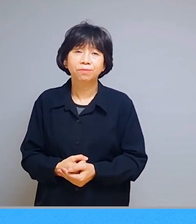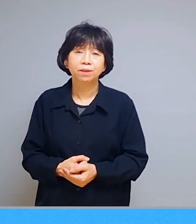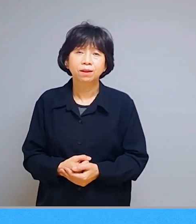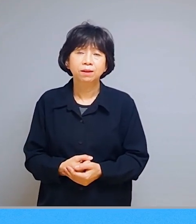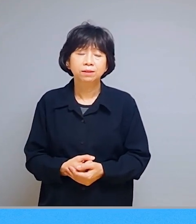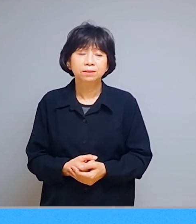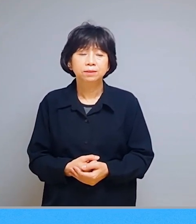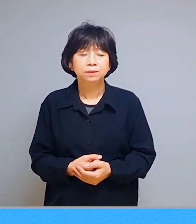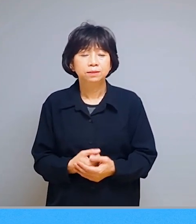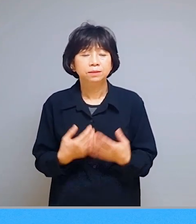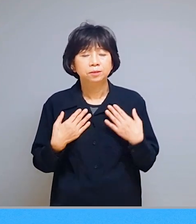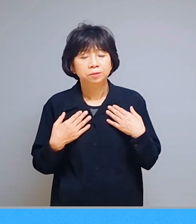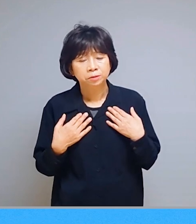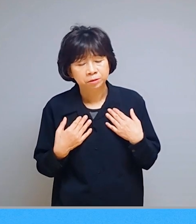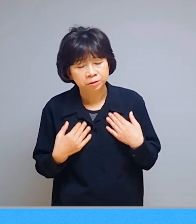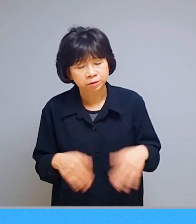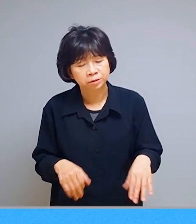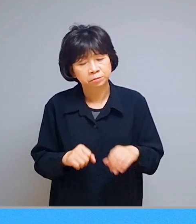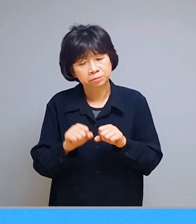지칠지라도,